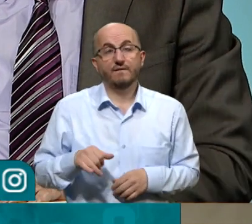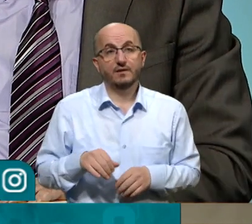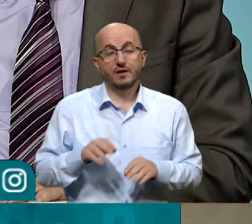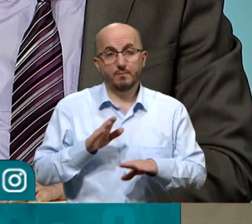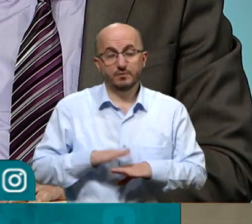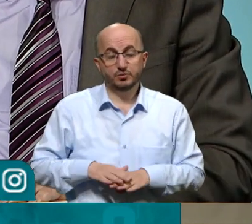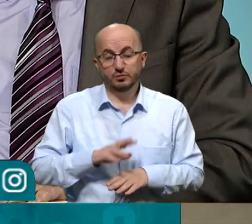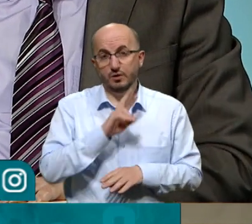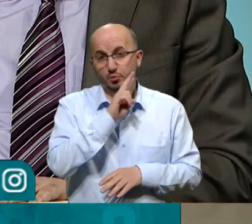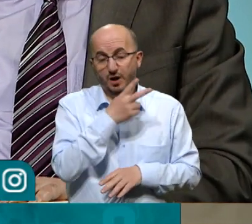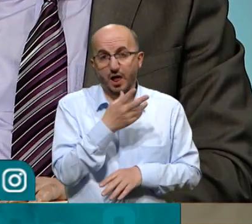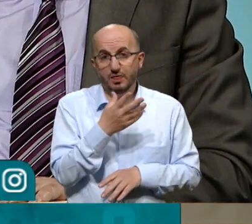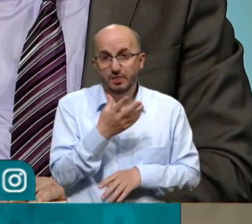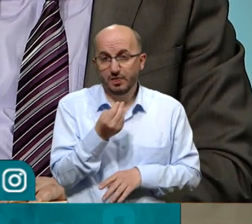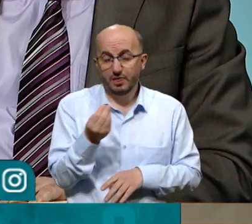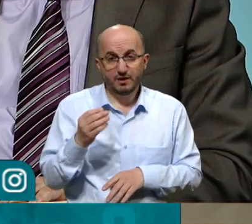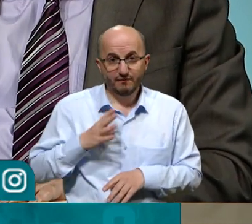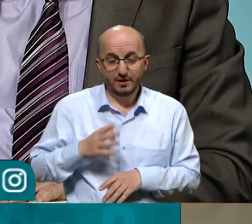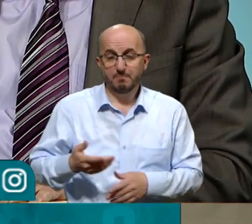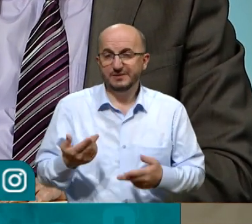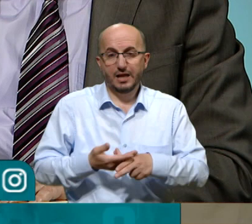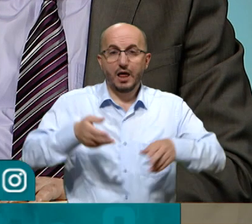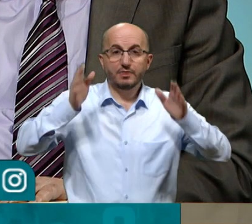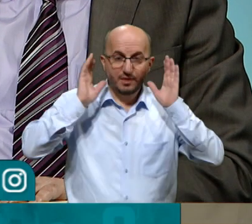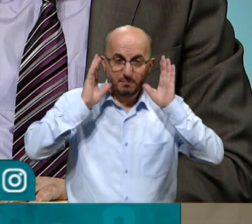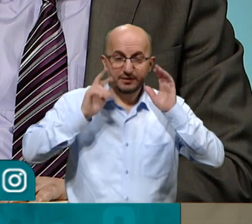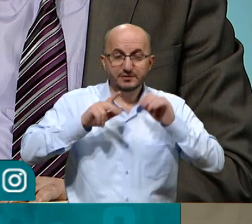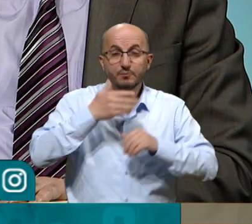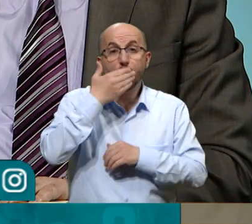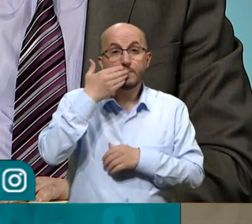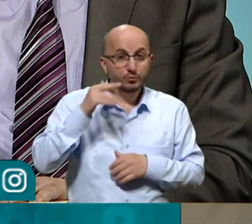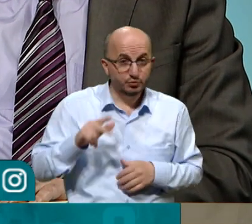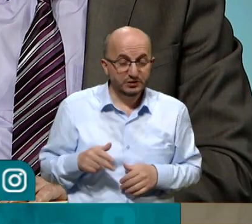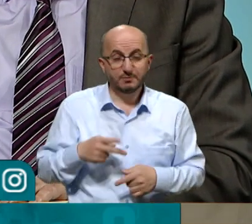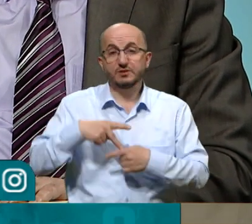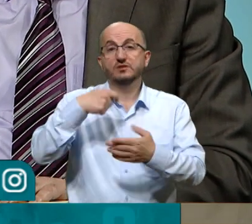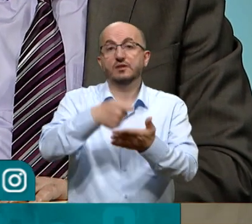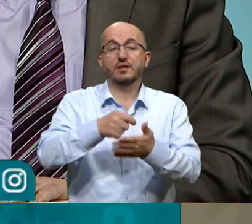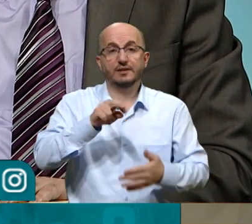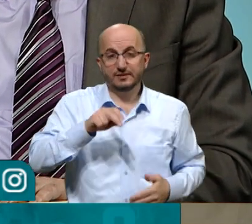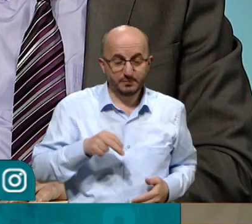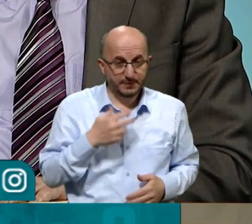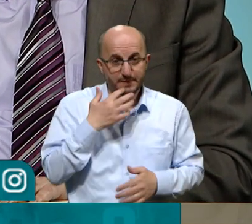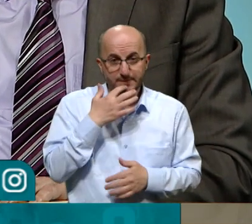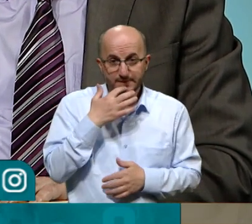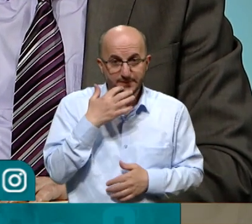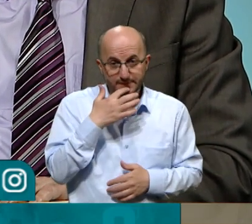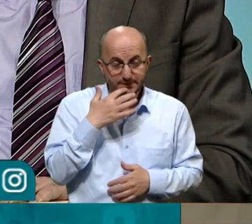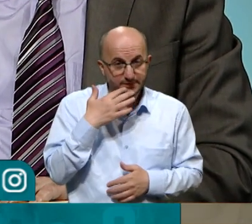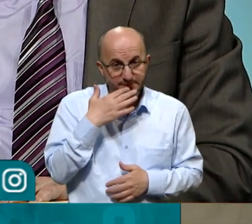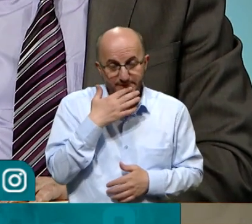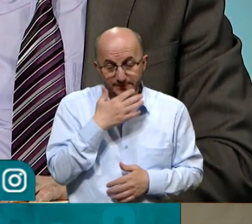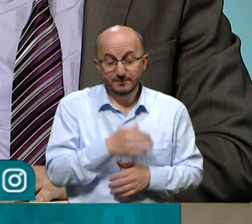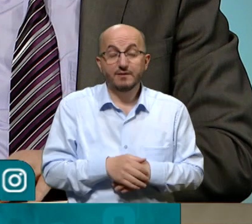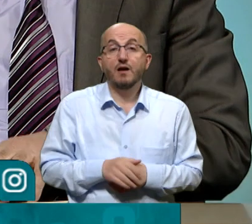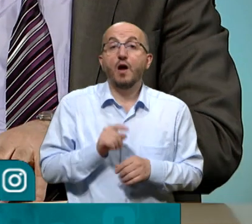edilerek yapılmış olan günahlar var Mesela ne gibi namaz gibi Oruç Gibi zekat gibi hep zekat